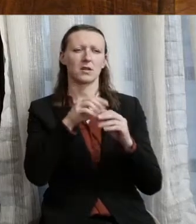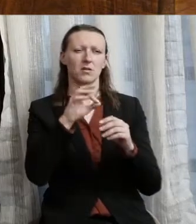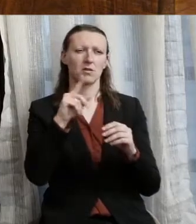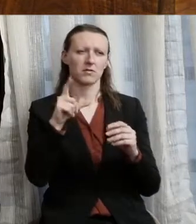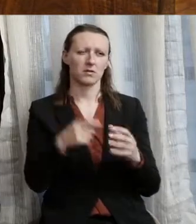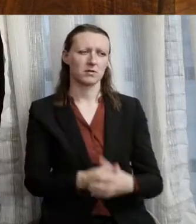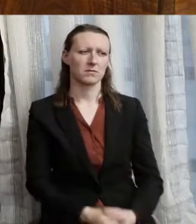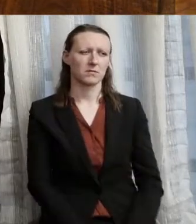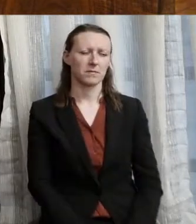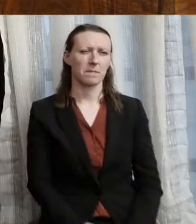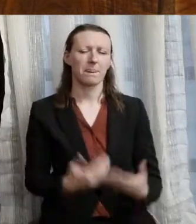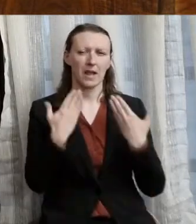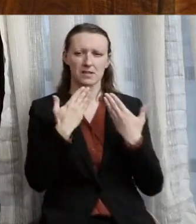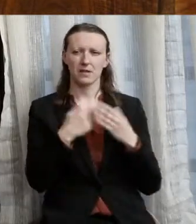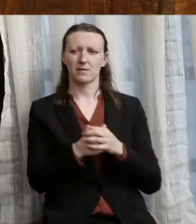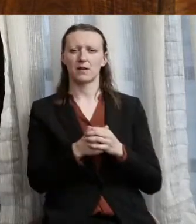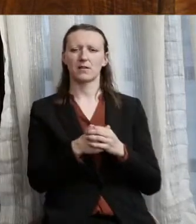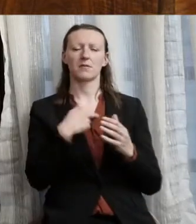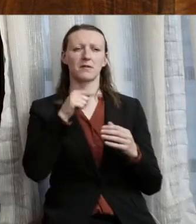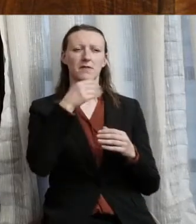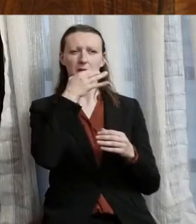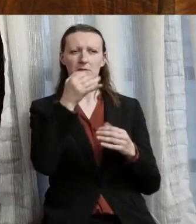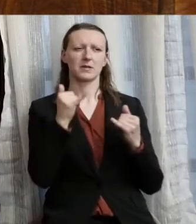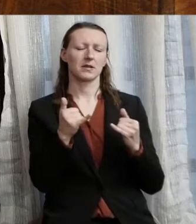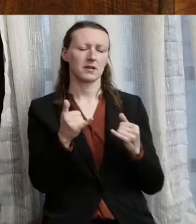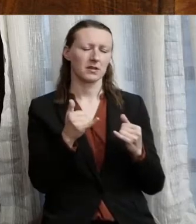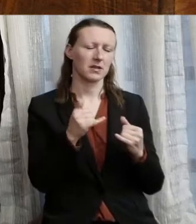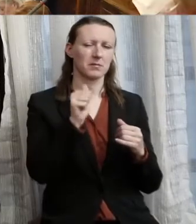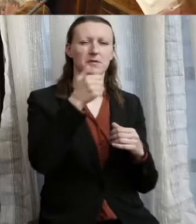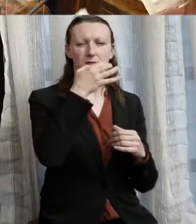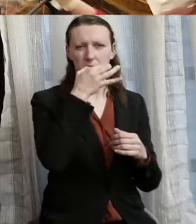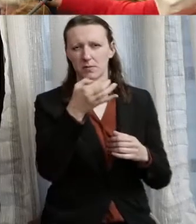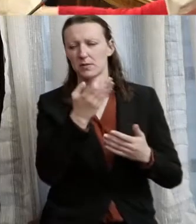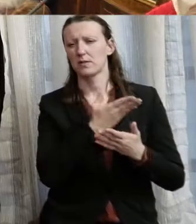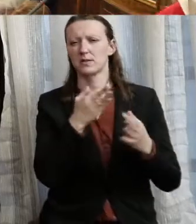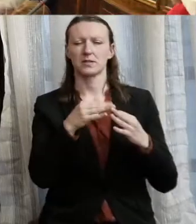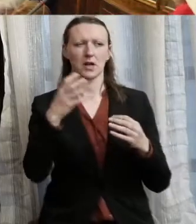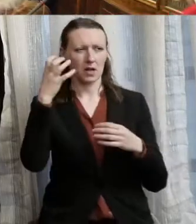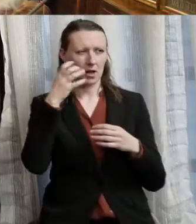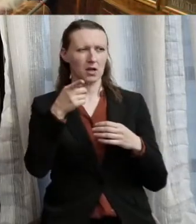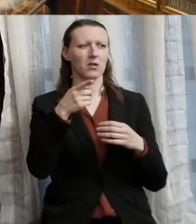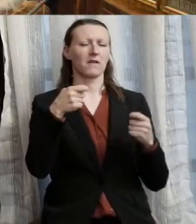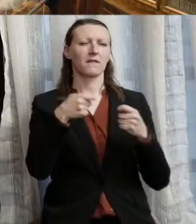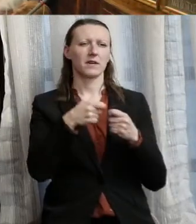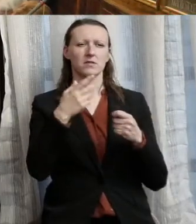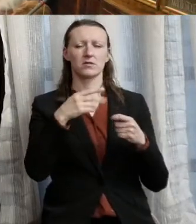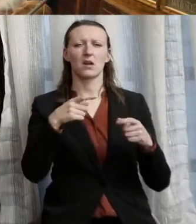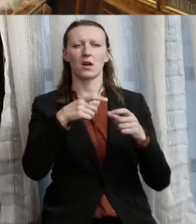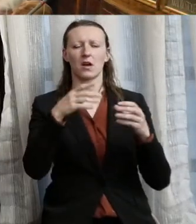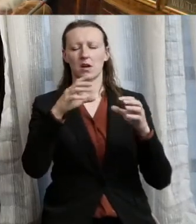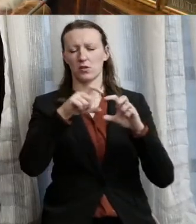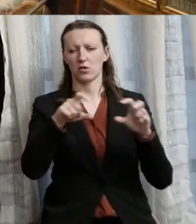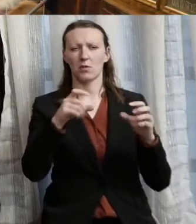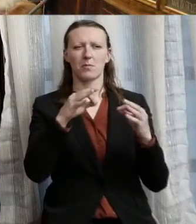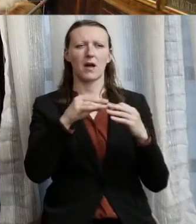Radolović. Zahvaljujem. Ja imam dva pitanja danas. Prvo pitanje je za gradonačelnika vezano za dogradnju doma